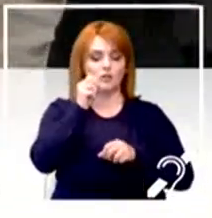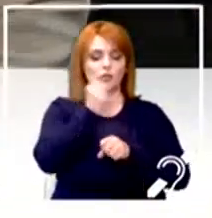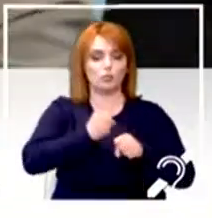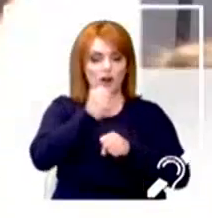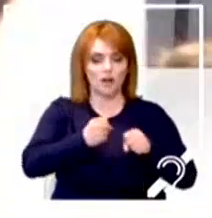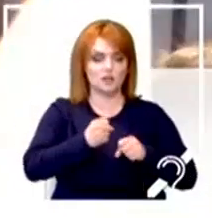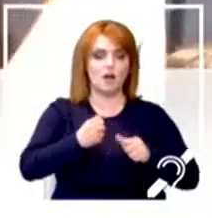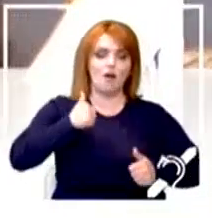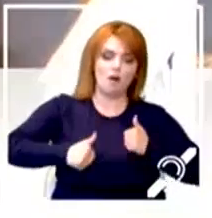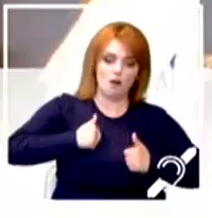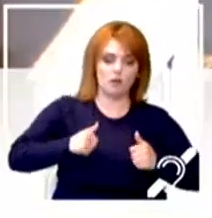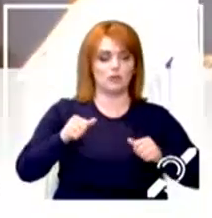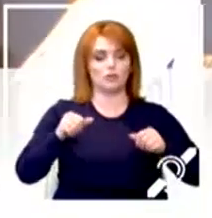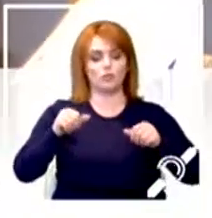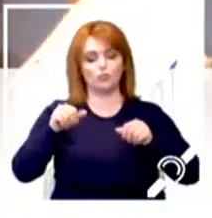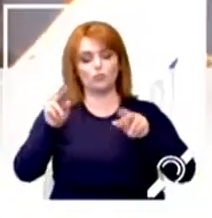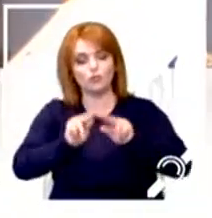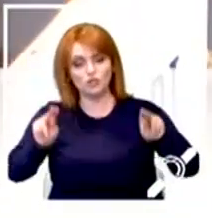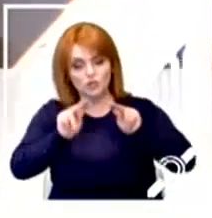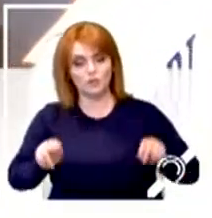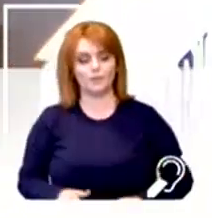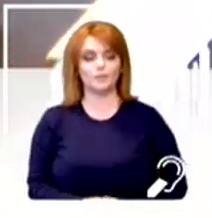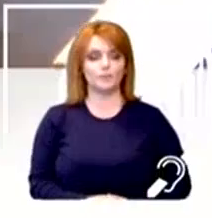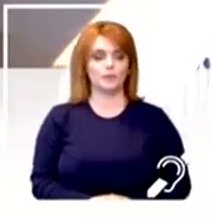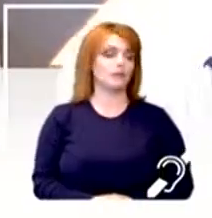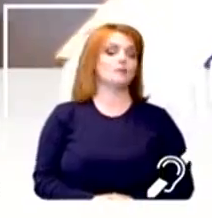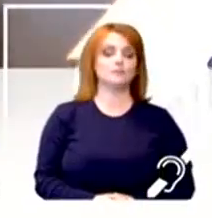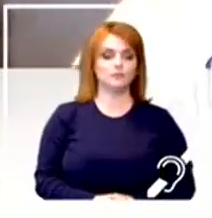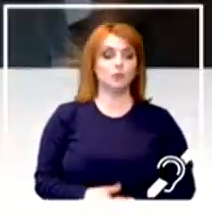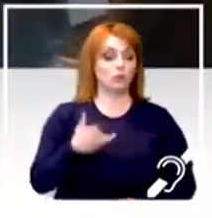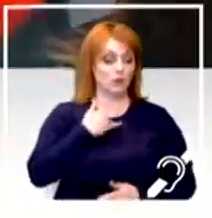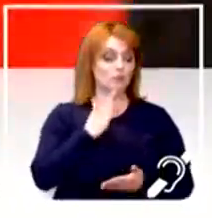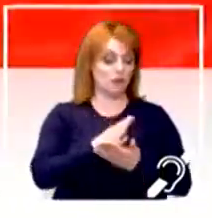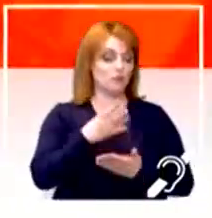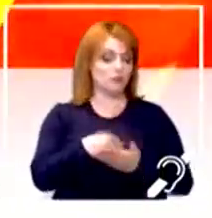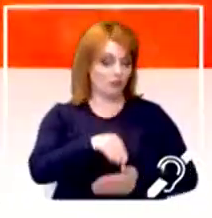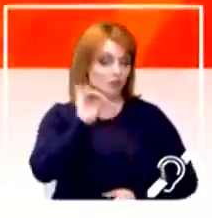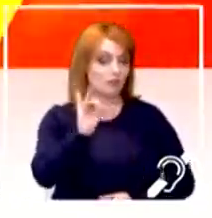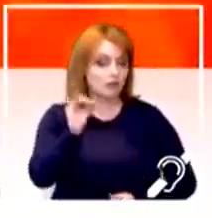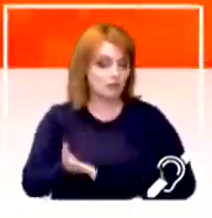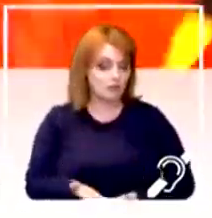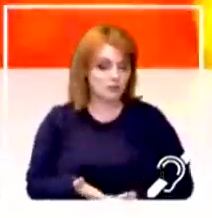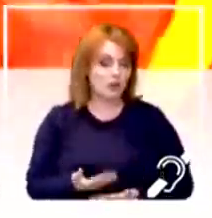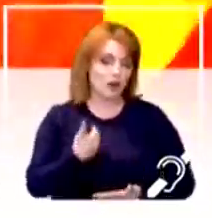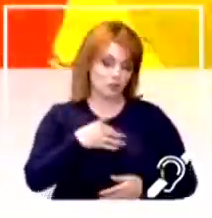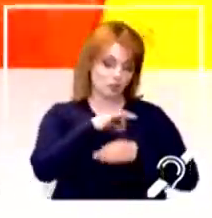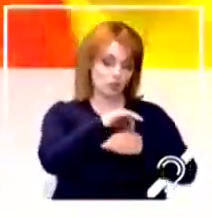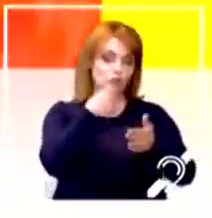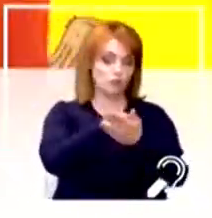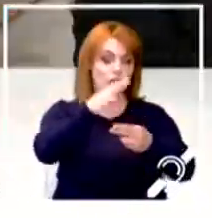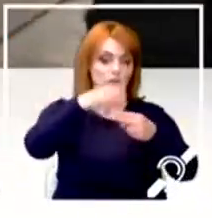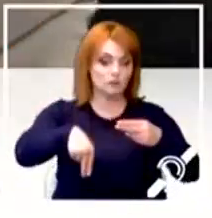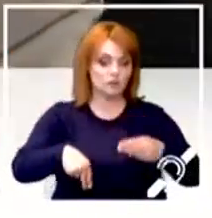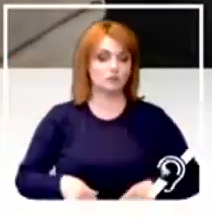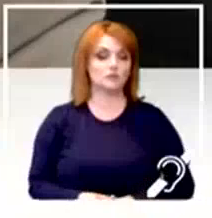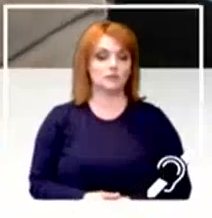să ne arătăm că suntem solidari și interesul nostru să fie scos la iveală și dus până la capăt. Care